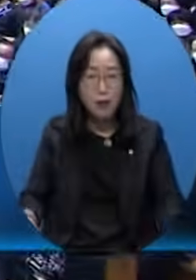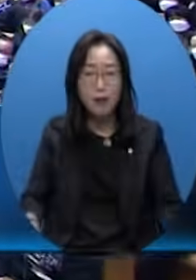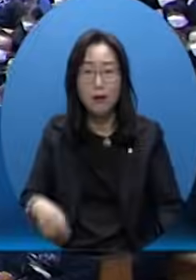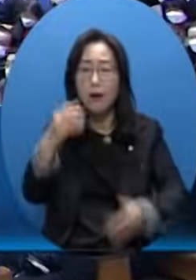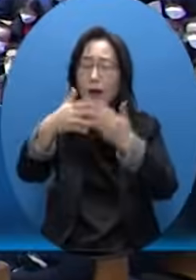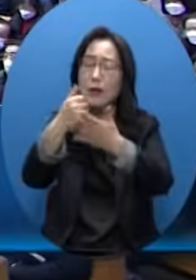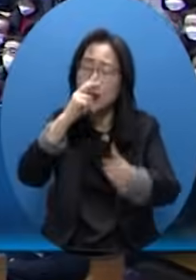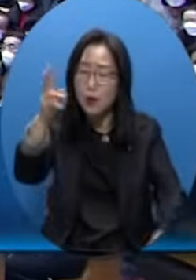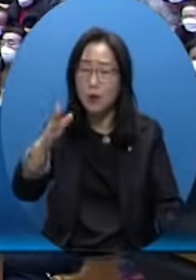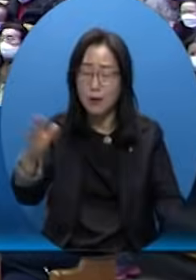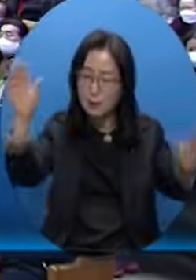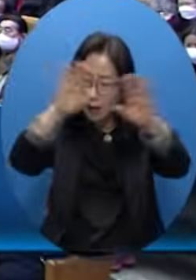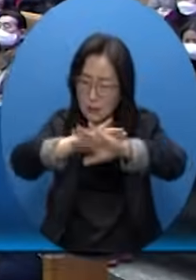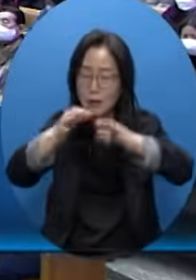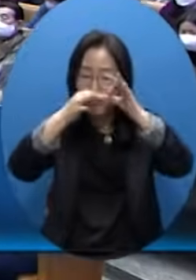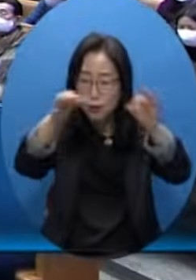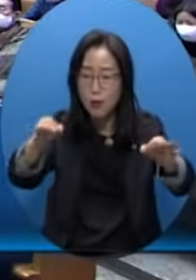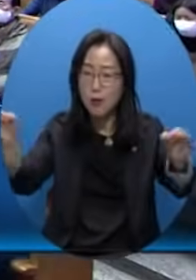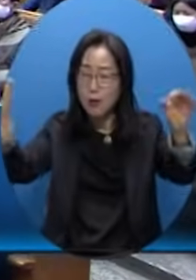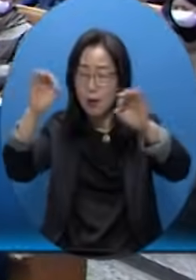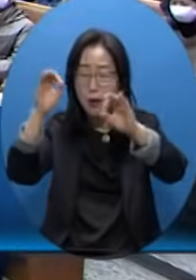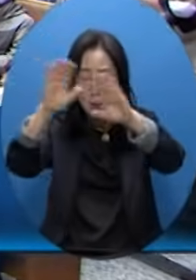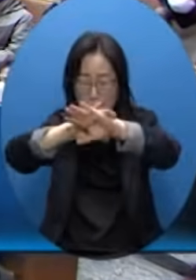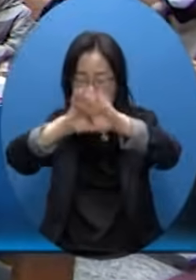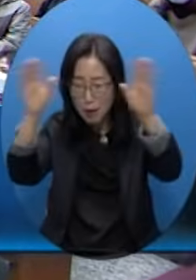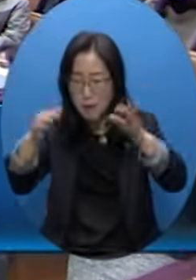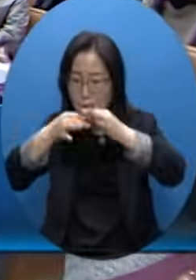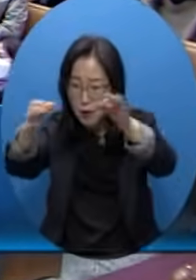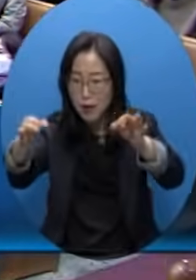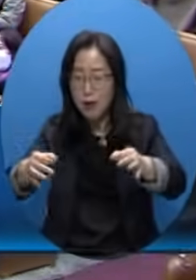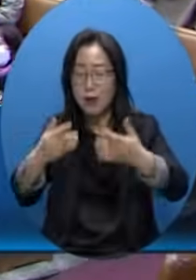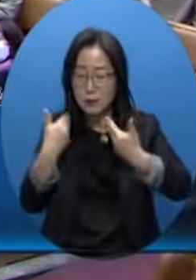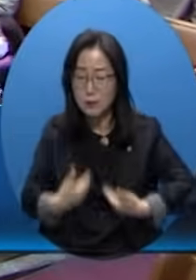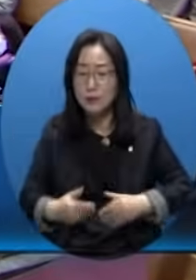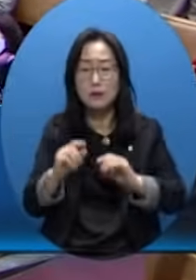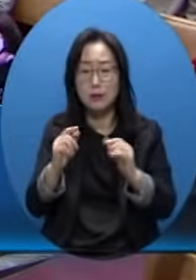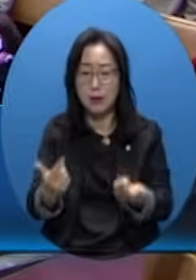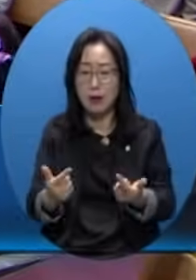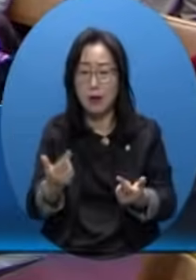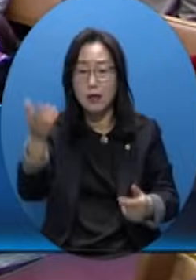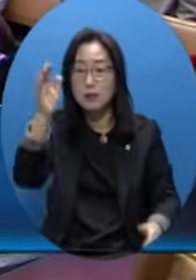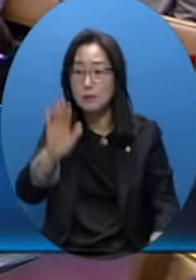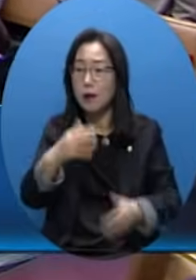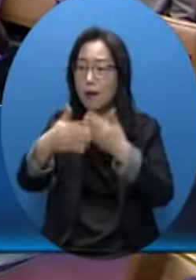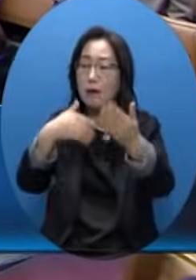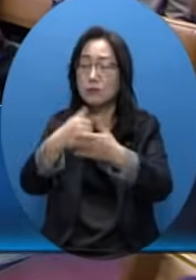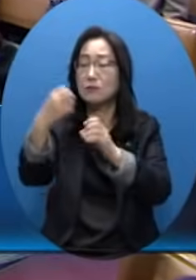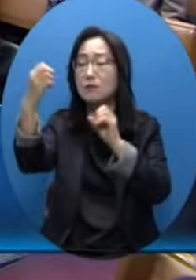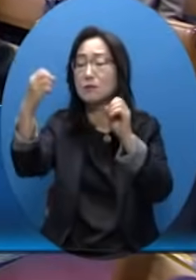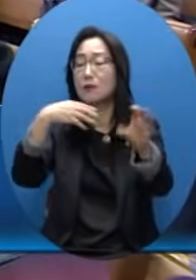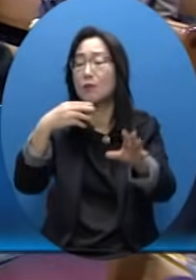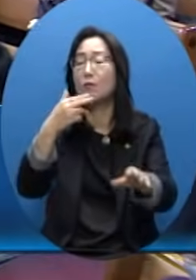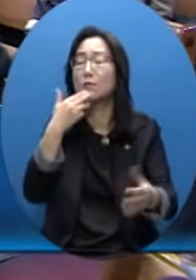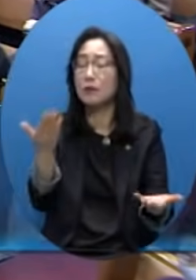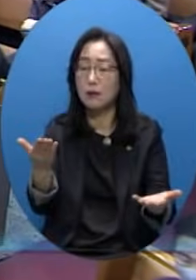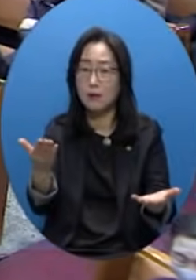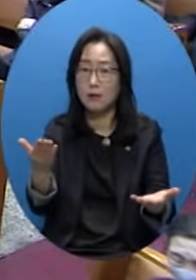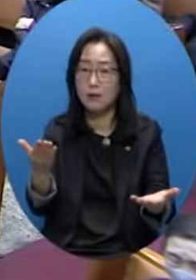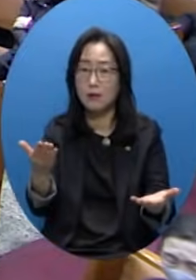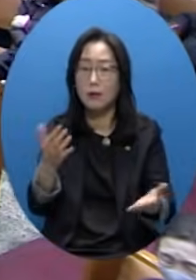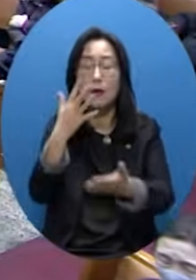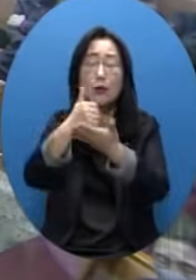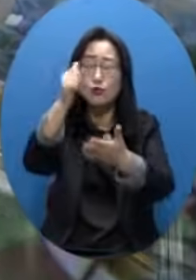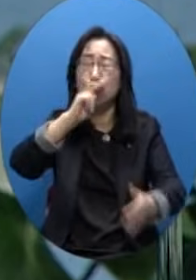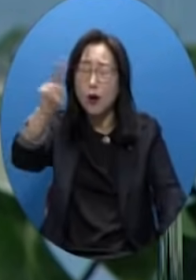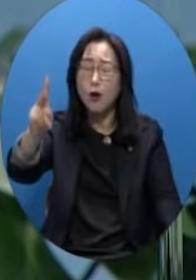하나님이여 내가 낮에도 부르짖고 밤에도 잠 잠 하지 아니하 월하 응답하지 아니 하시나 이다 취업의